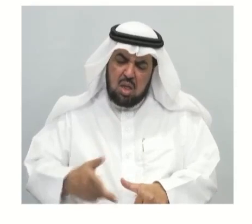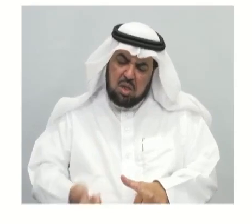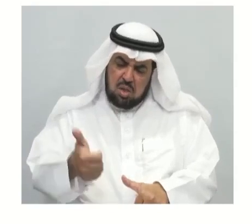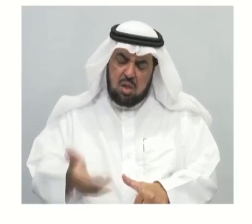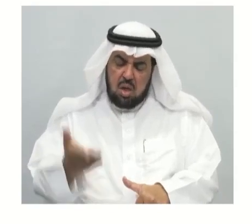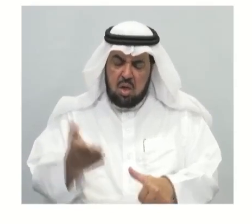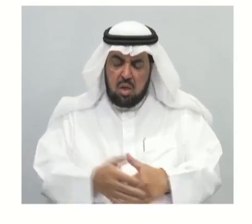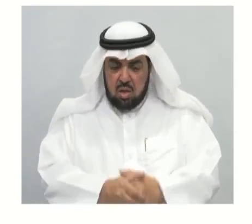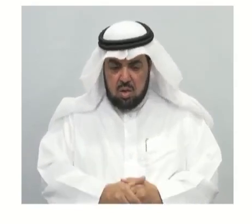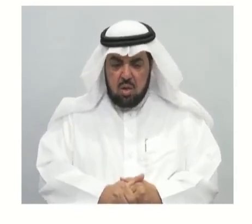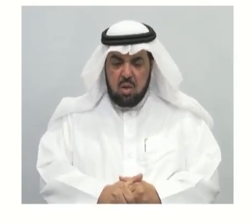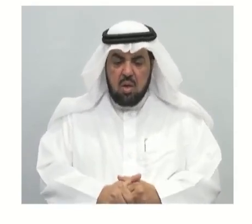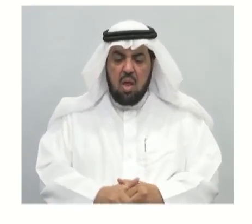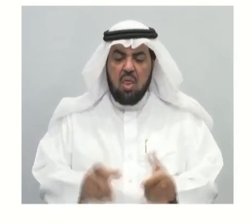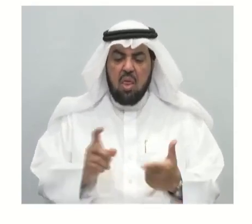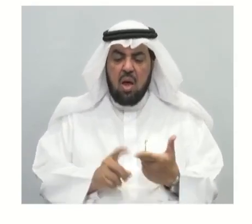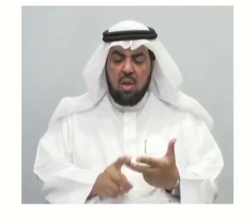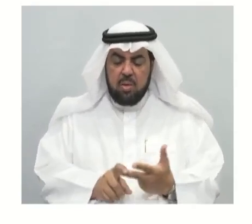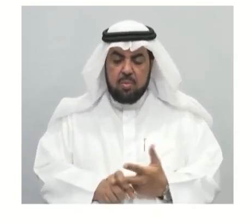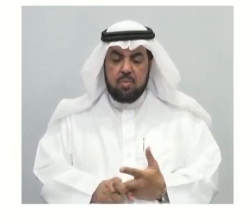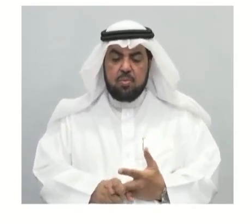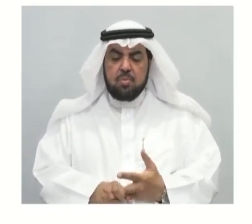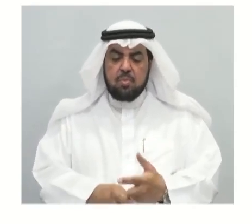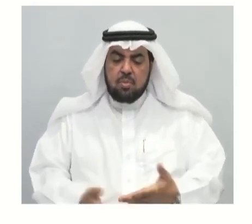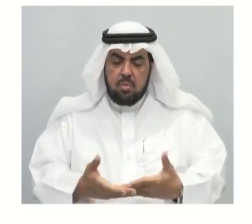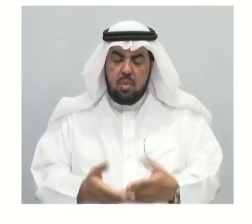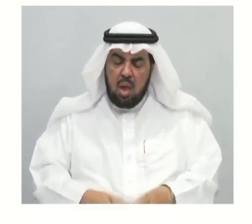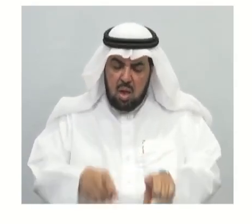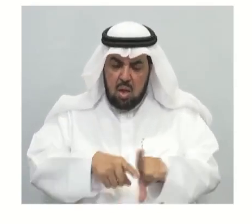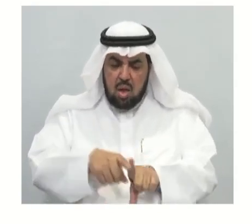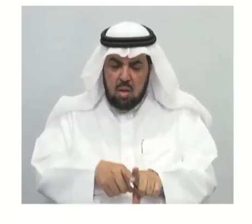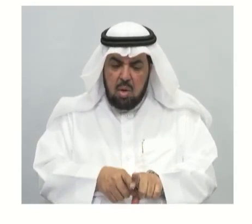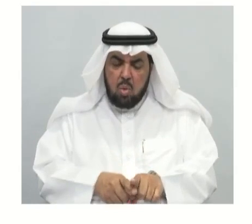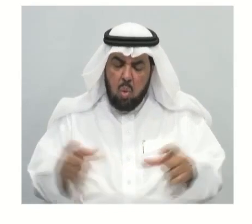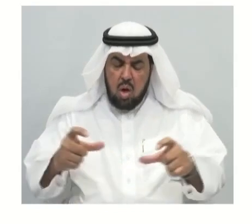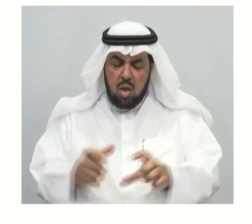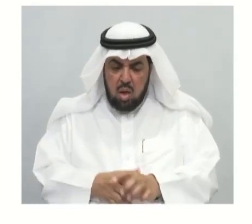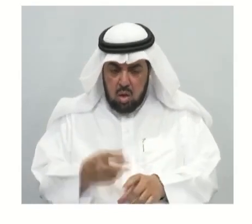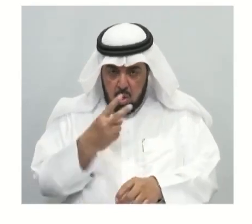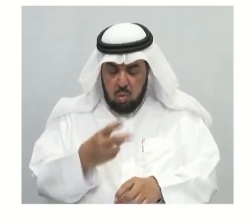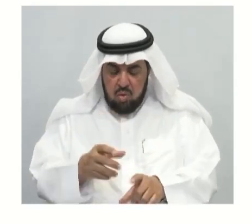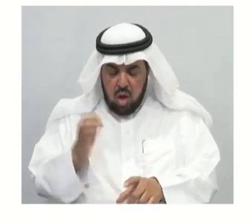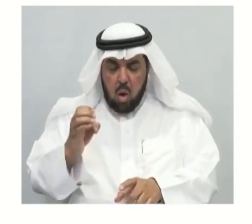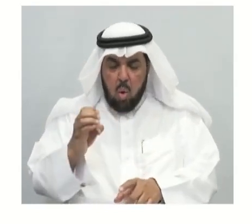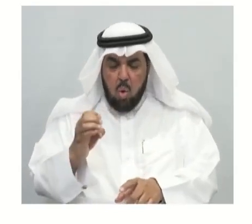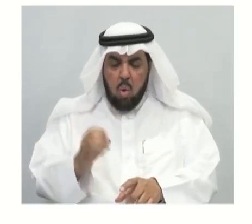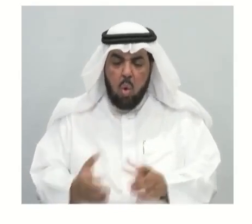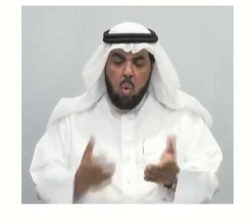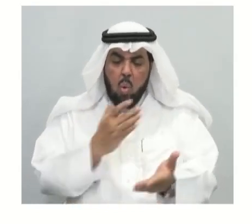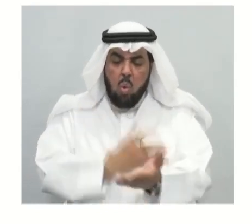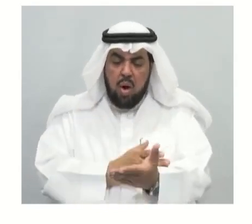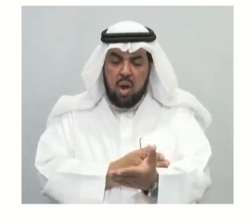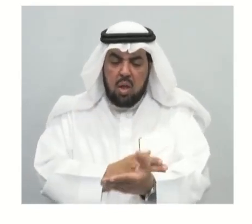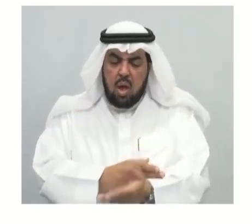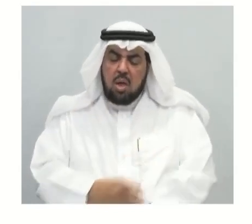للتحسين النقطه الثالثه لدينا وال الهدف الثالث تقديم التقييمات والاستدلالات عند النظر في الحلول والنتائج